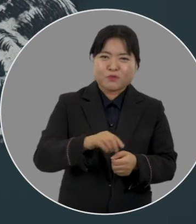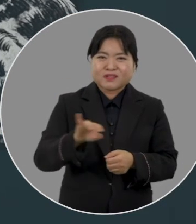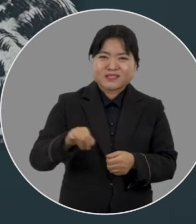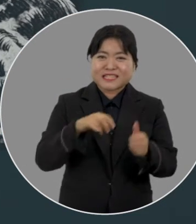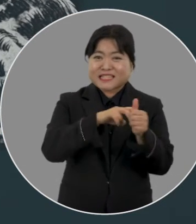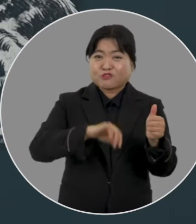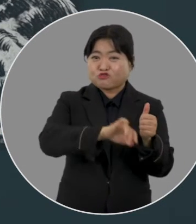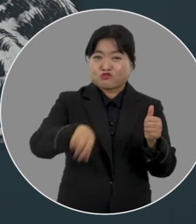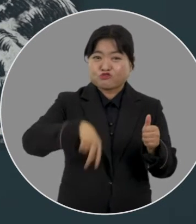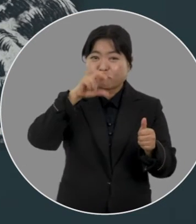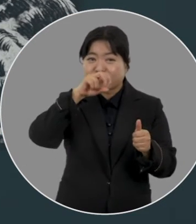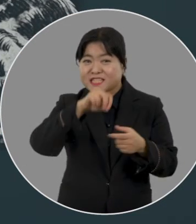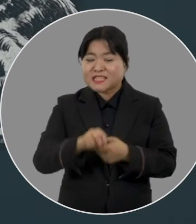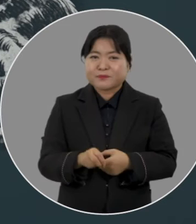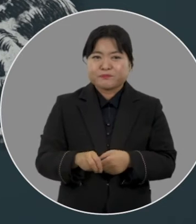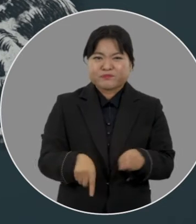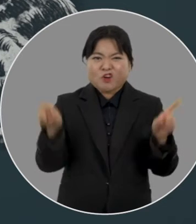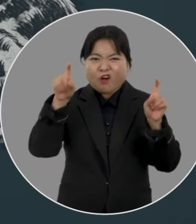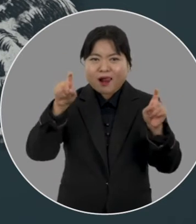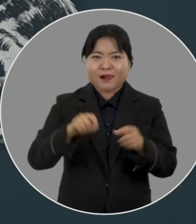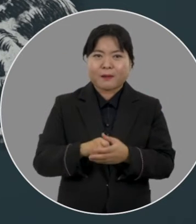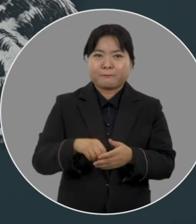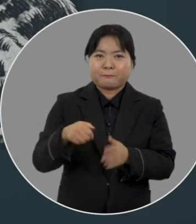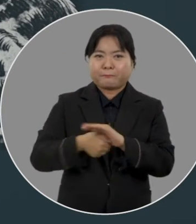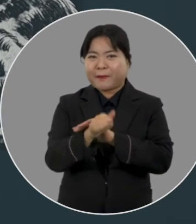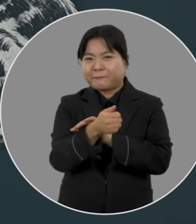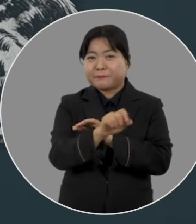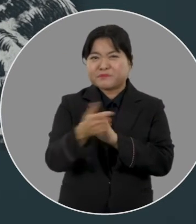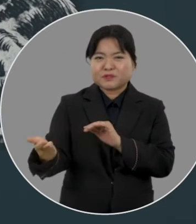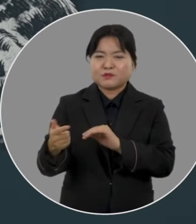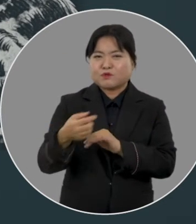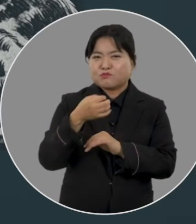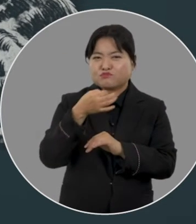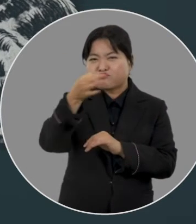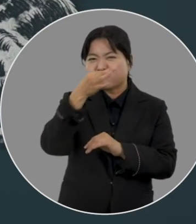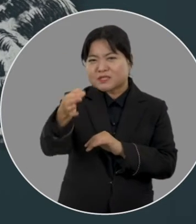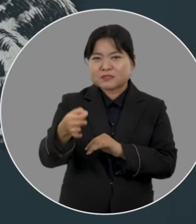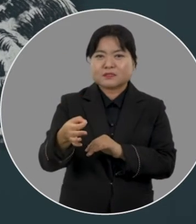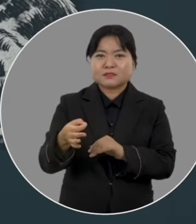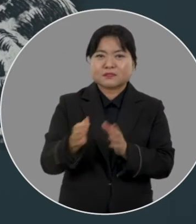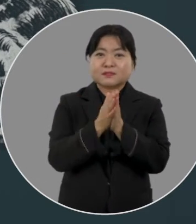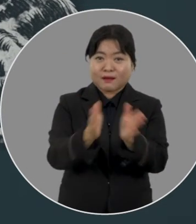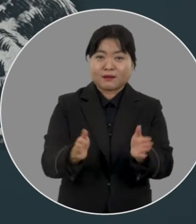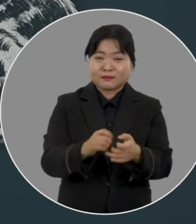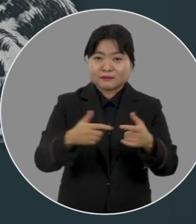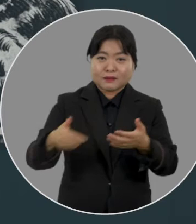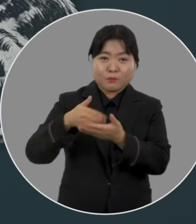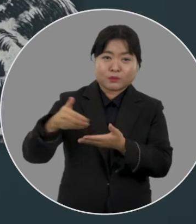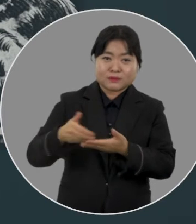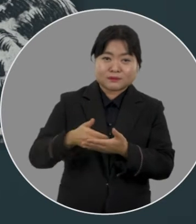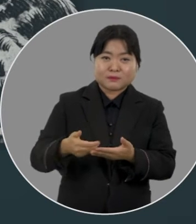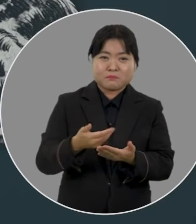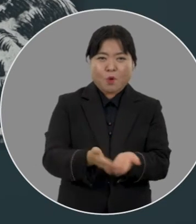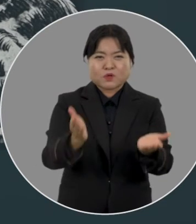기생충, 쥐, 전갈, 뱀이라고 부르기 시작하고 또 그런 모양의 포스터들이